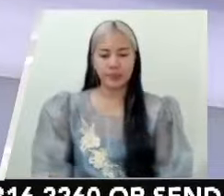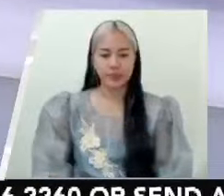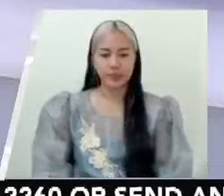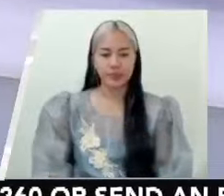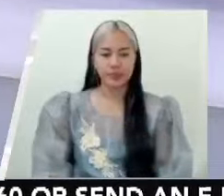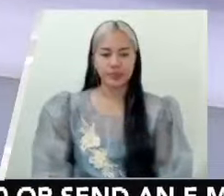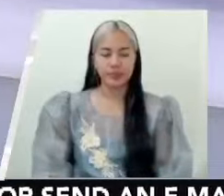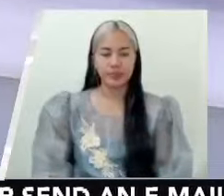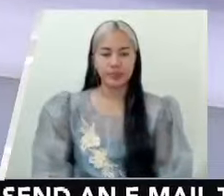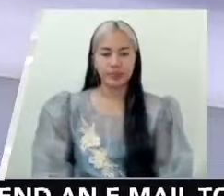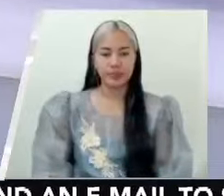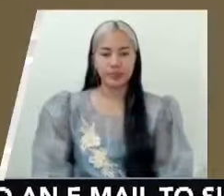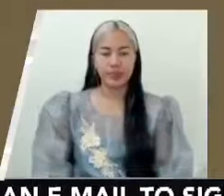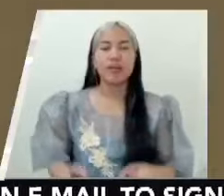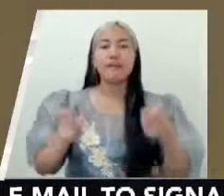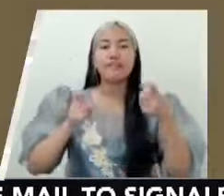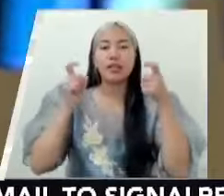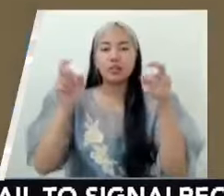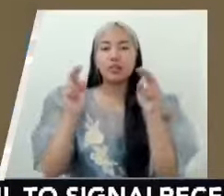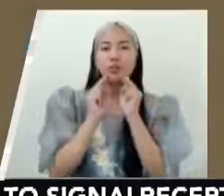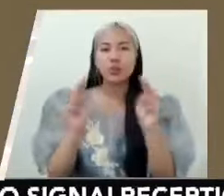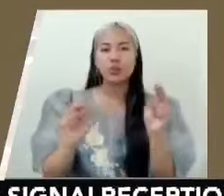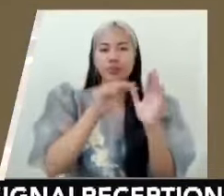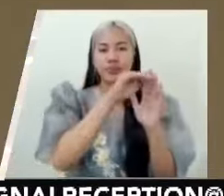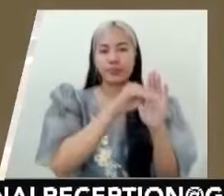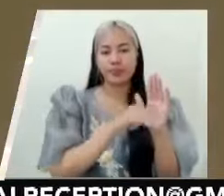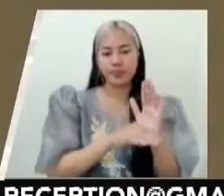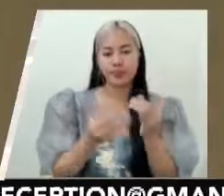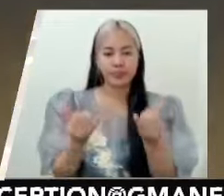Ito na ang mabibilis na balita.